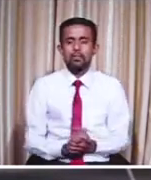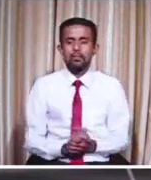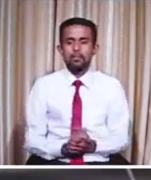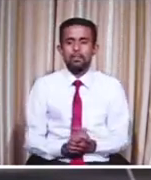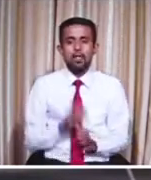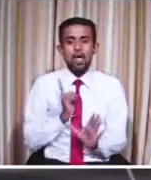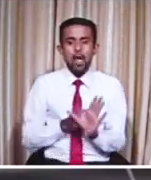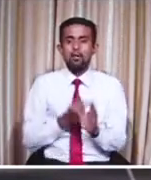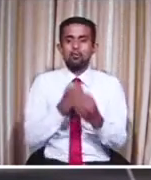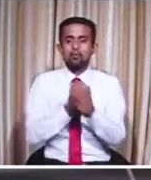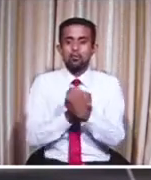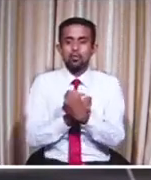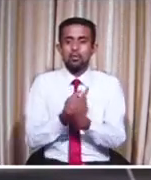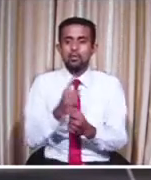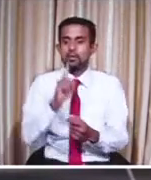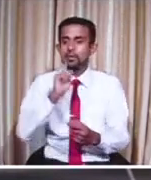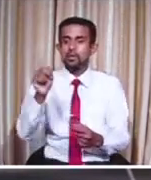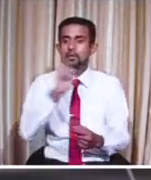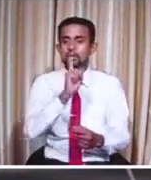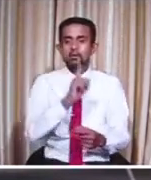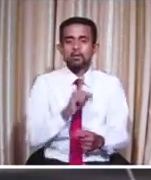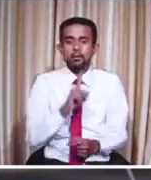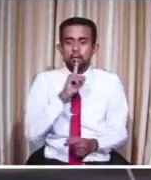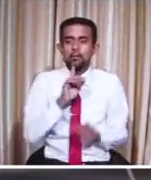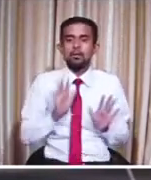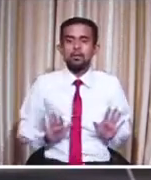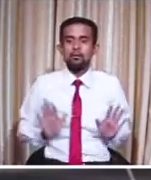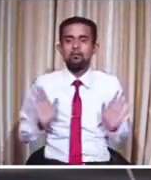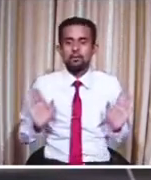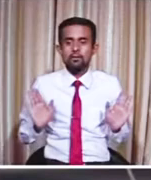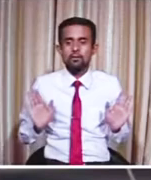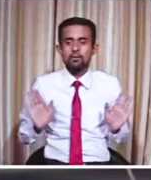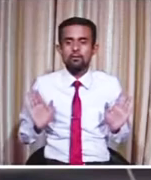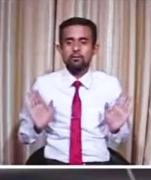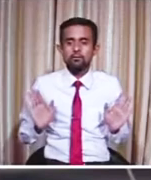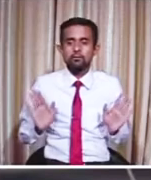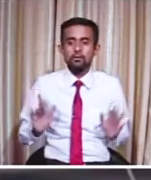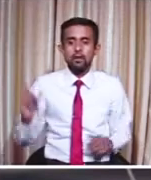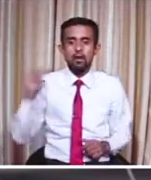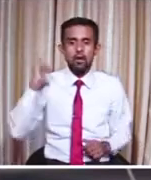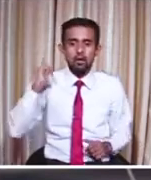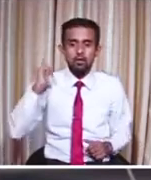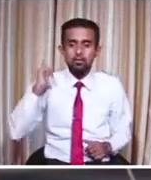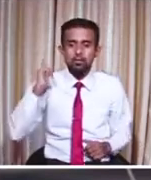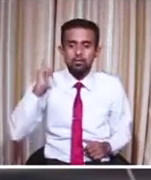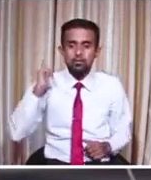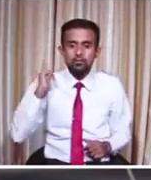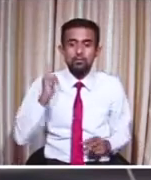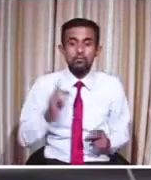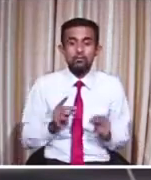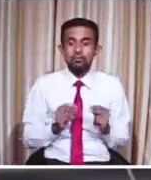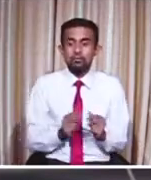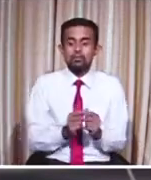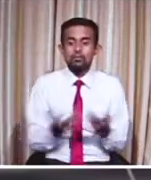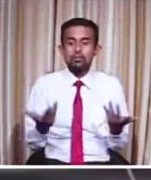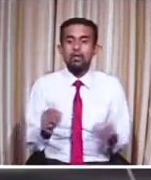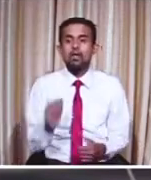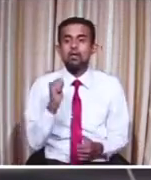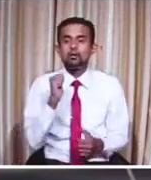හැම පොලිසියකටම නියෝගය දීලා තිබුණේ ෂේප් එකේ ඉන්න කියලා. යුද හමුදාව සක්‍රිය වුණේ නැත්තේ ඇයි?